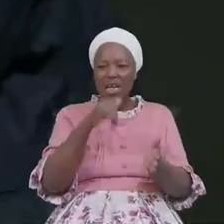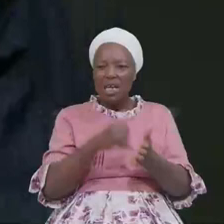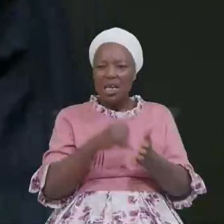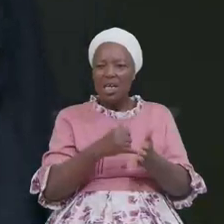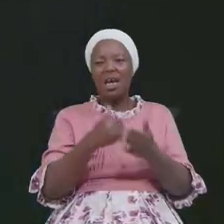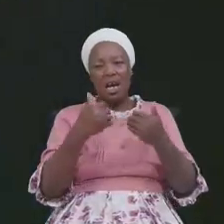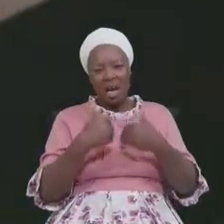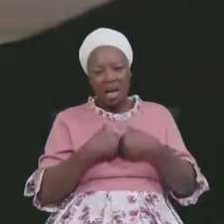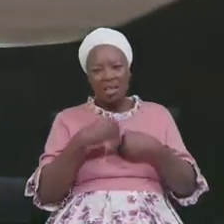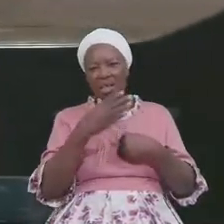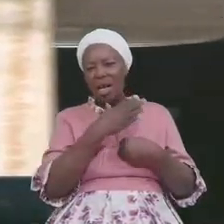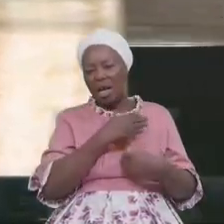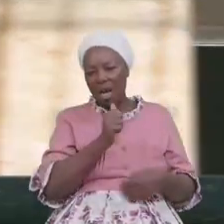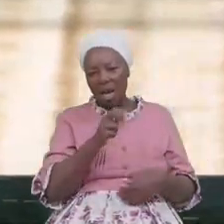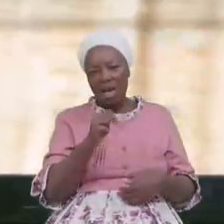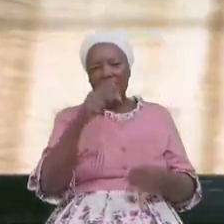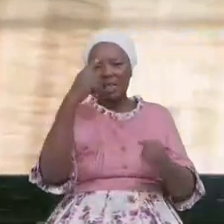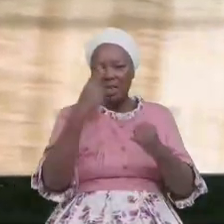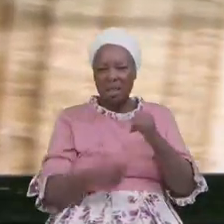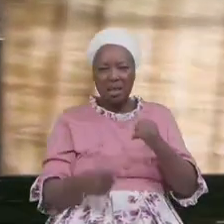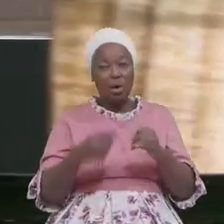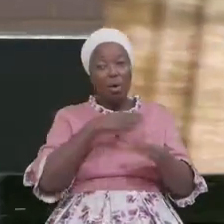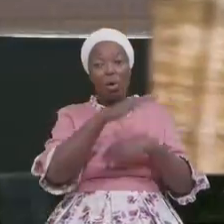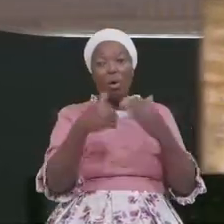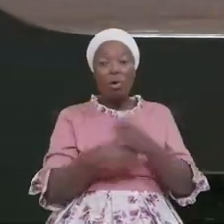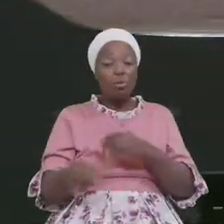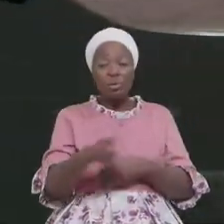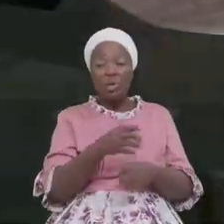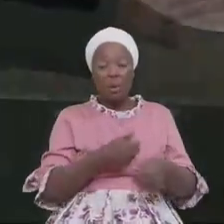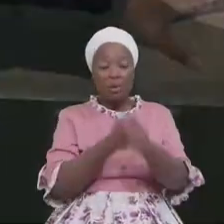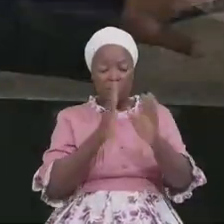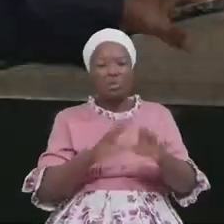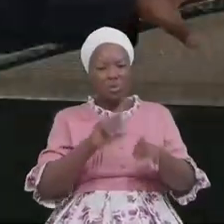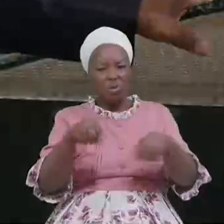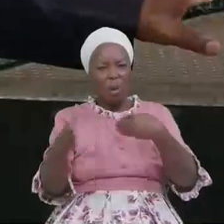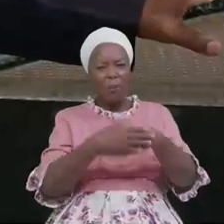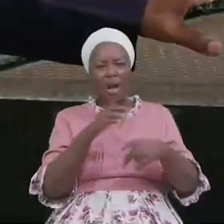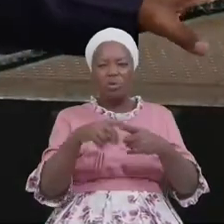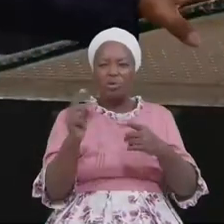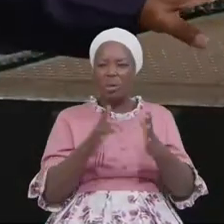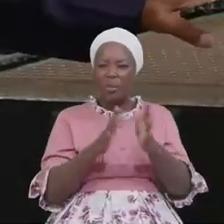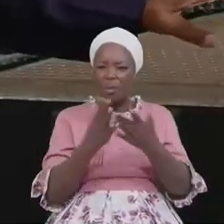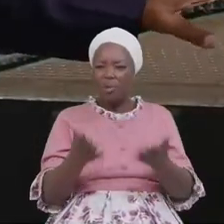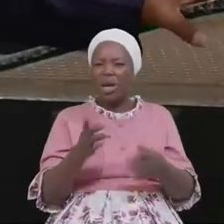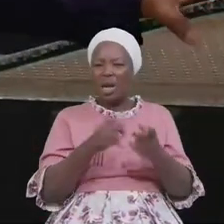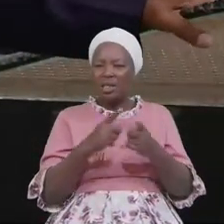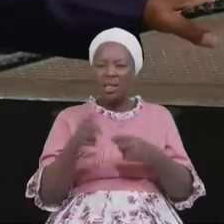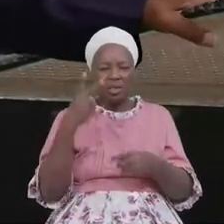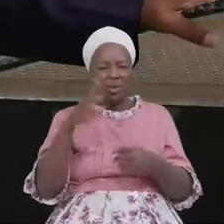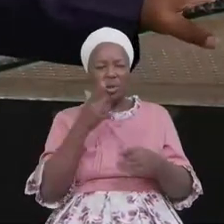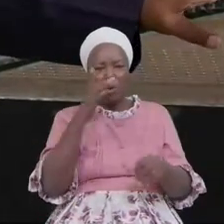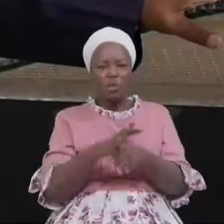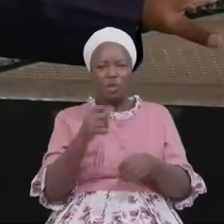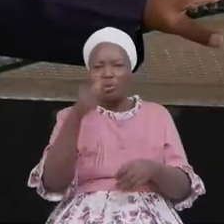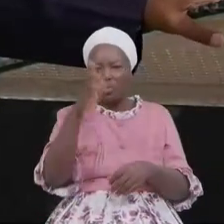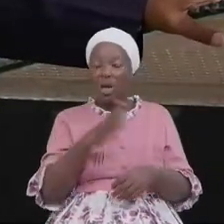Cela a une fin. Tous ces apôtres, ils sont retournés dans la Bible et ils ont vu la promesse de Dieu. Ils